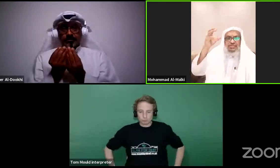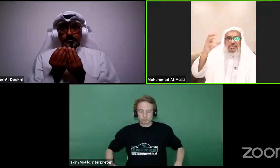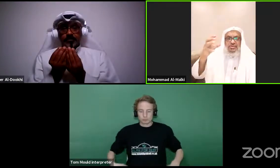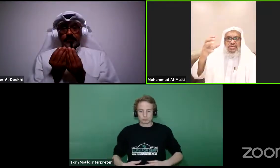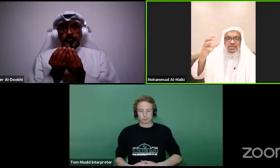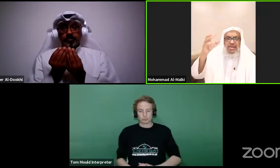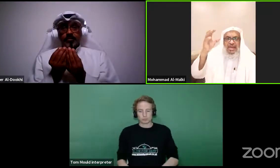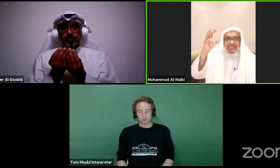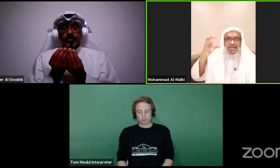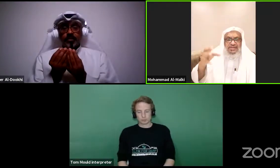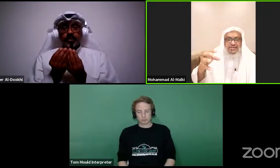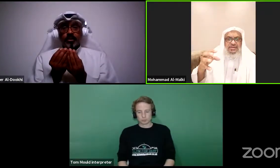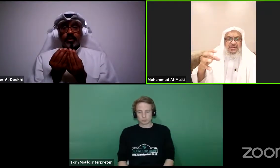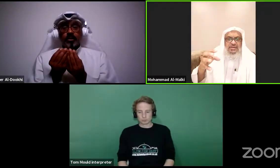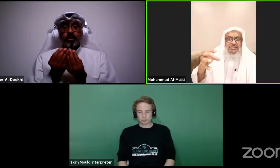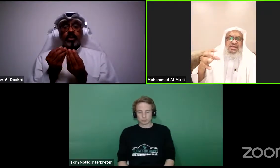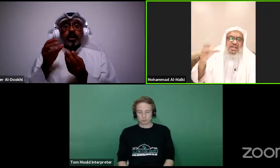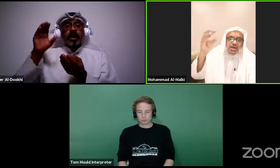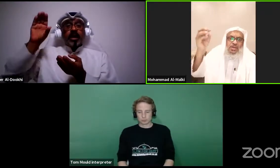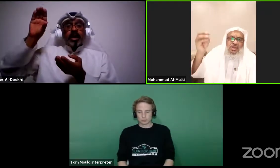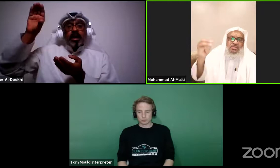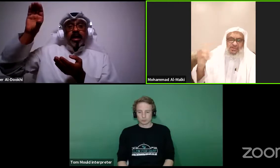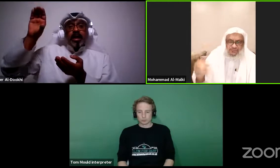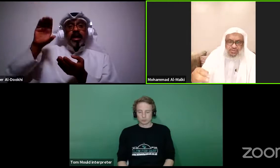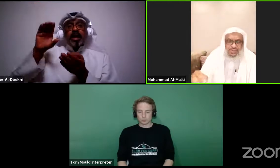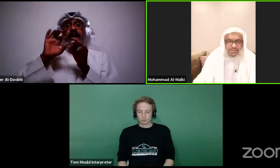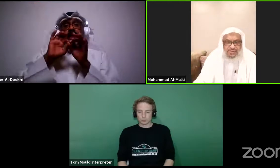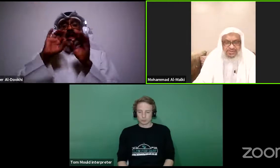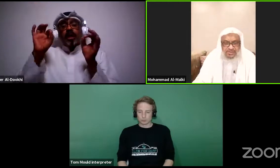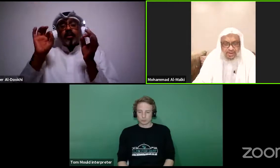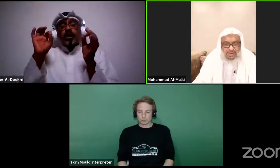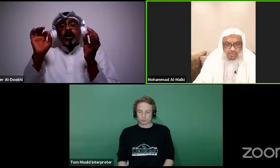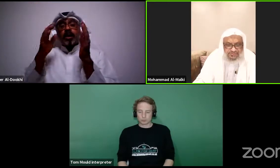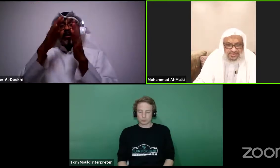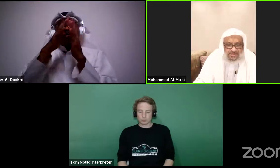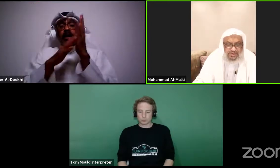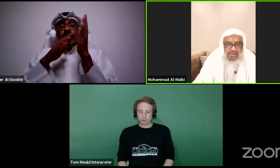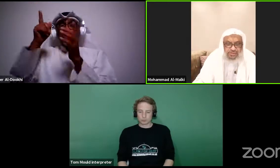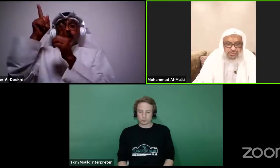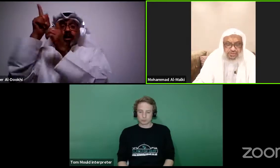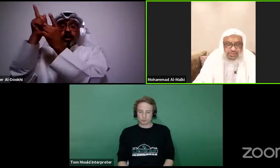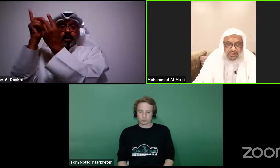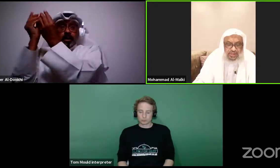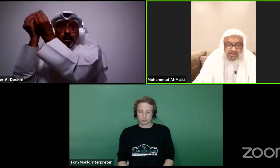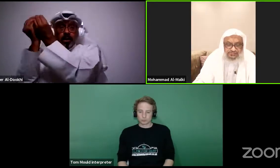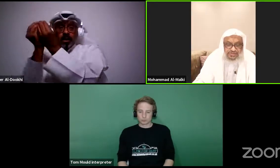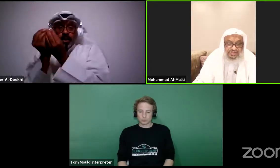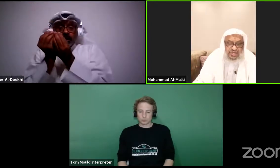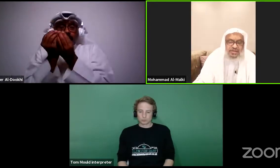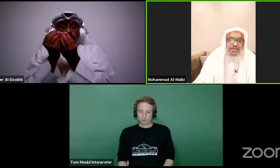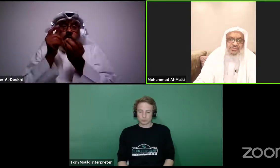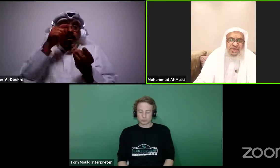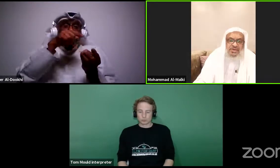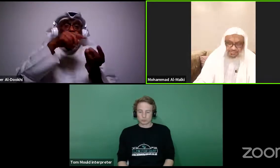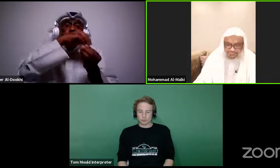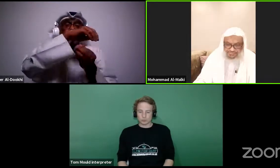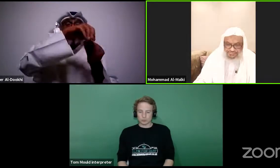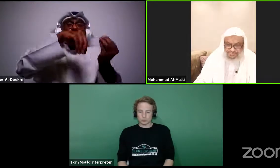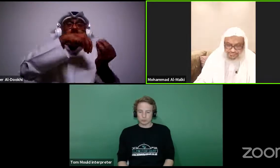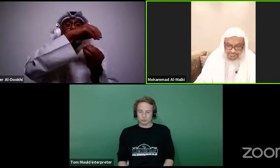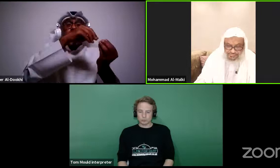جملة كاملا من اللوح المحفوظ إلى البيت المعمور في السماء الدنيا في شهر